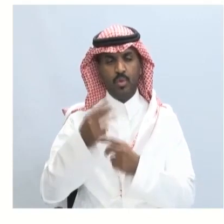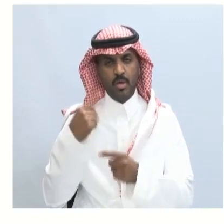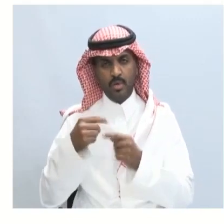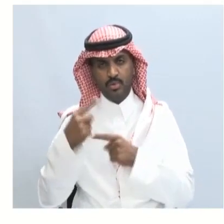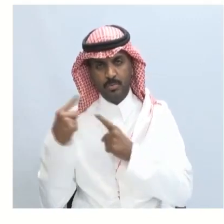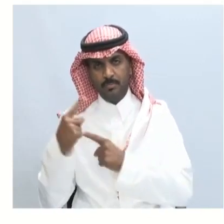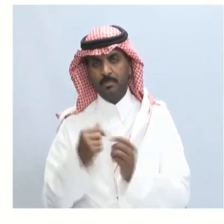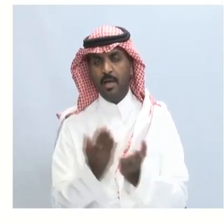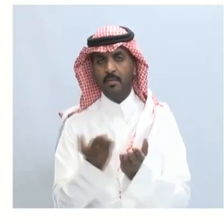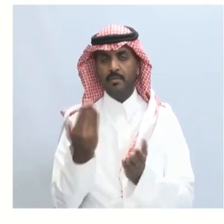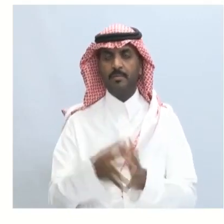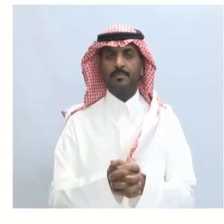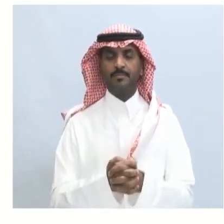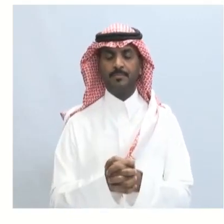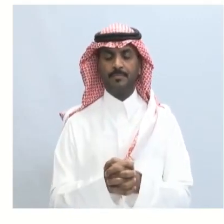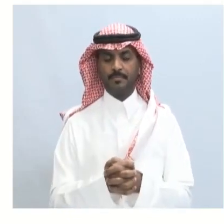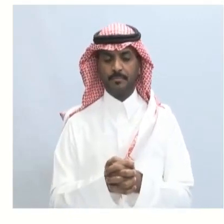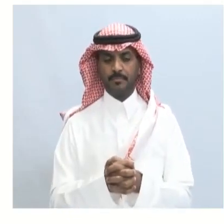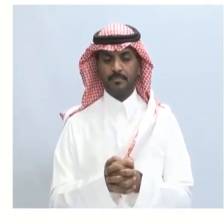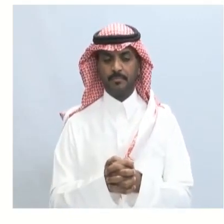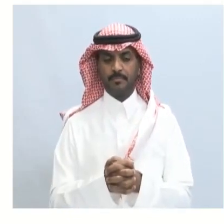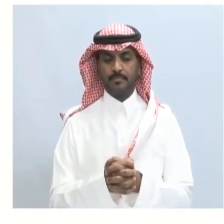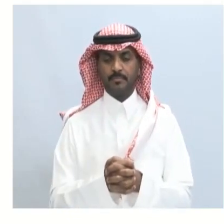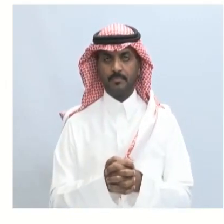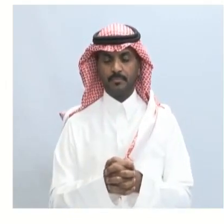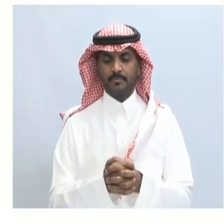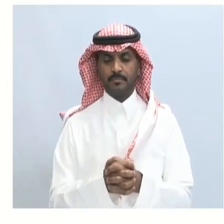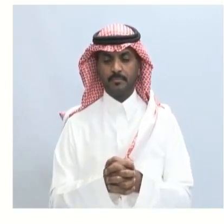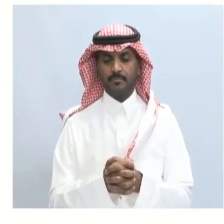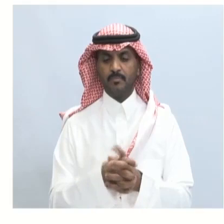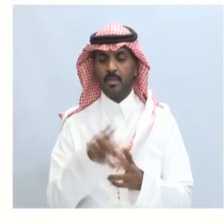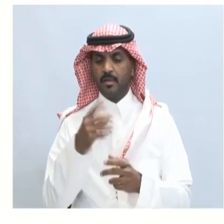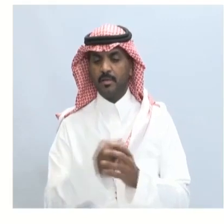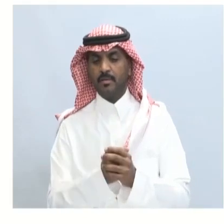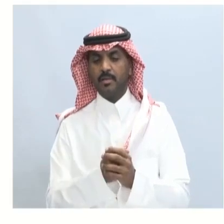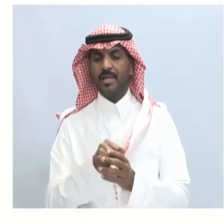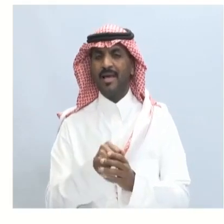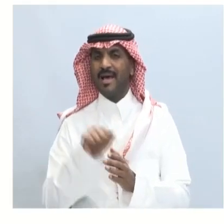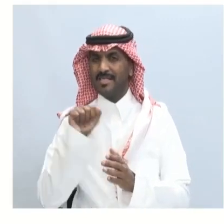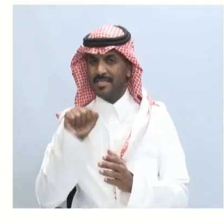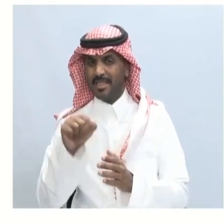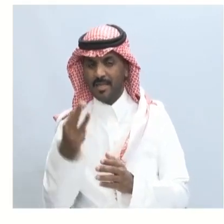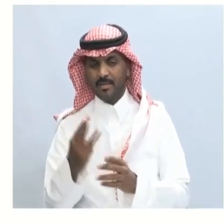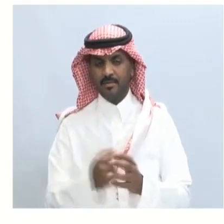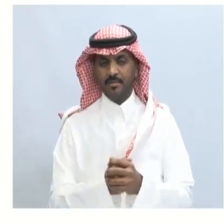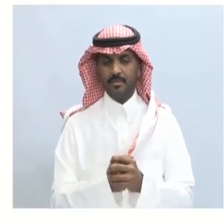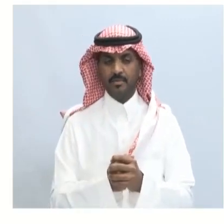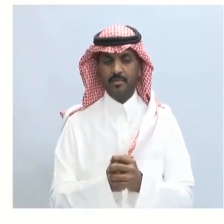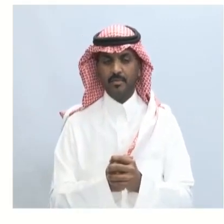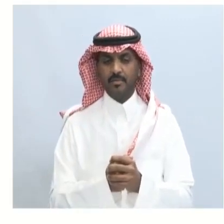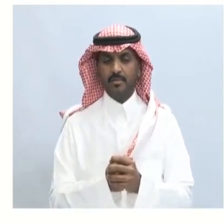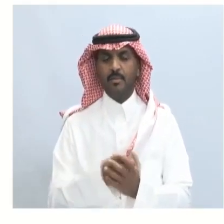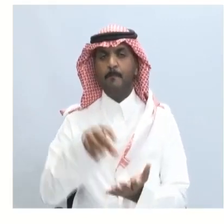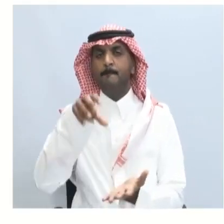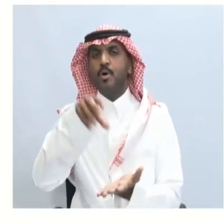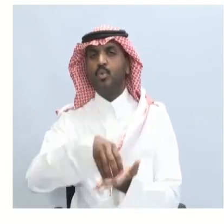واياكم ما ذكرنا في الدروس السابقه ومن ذلك مما ذكرناه الخصيصه الثالثه وهي الموطن